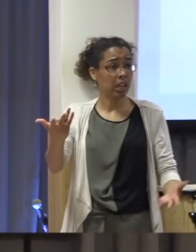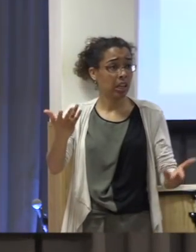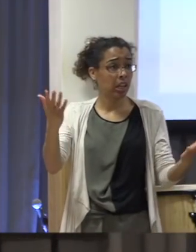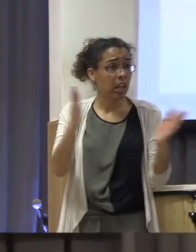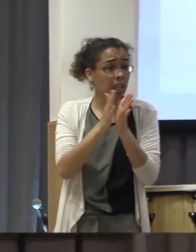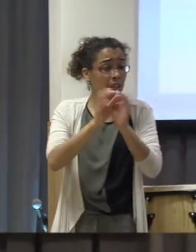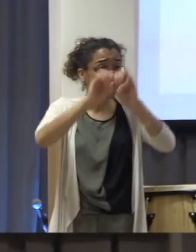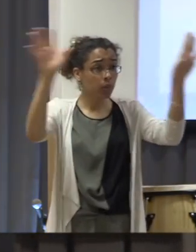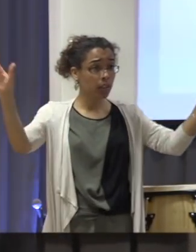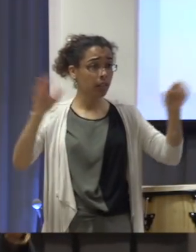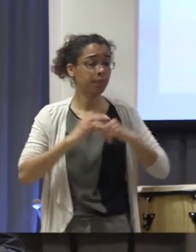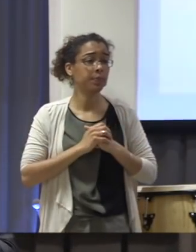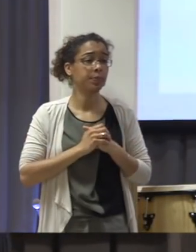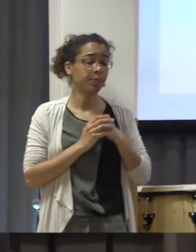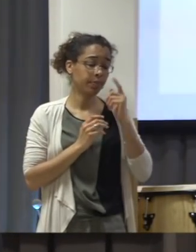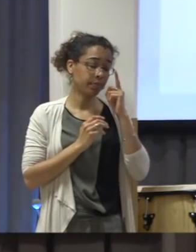Alléluia.